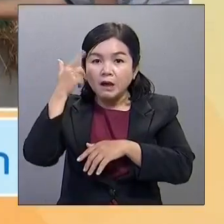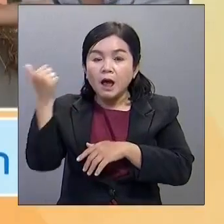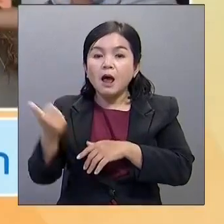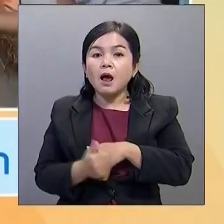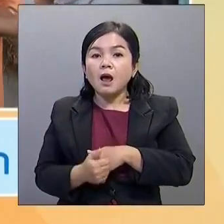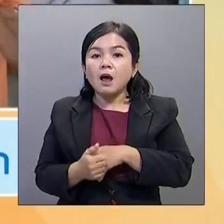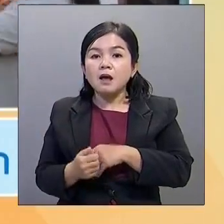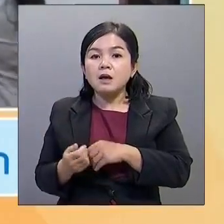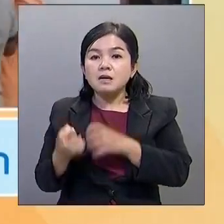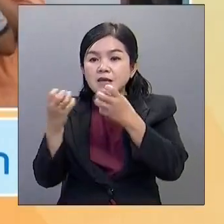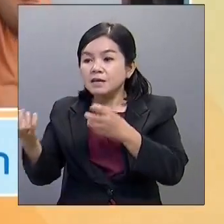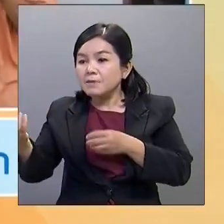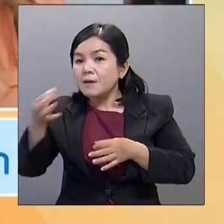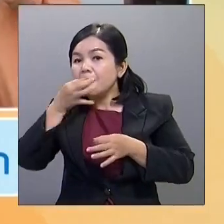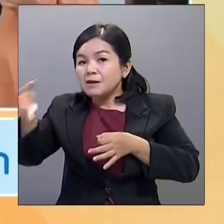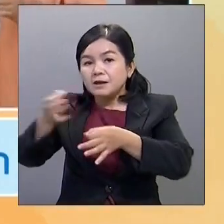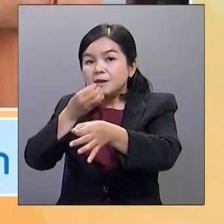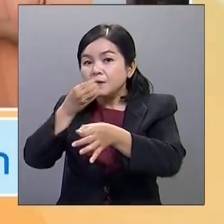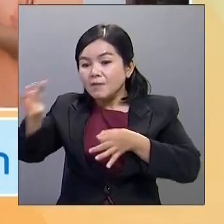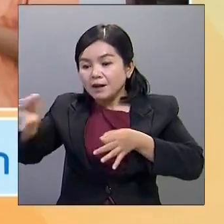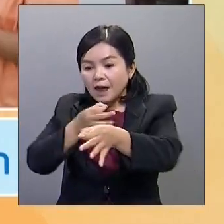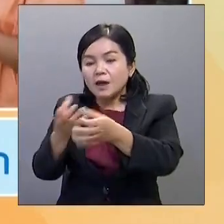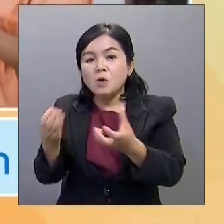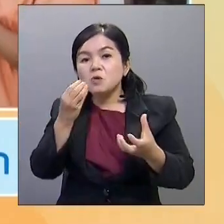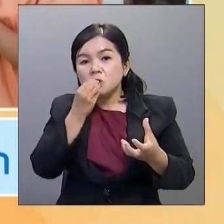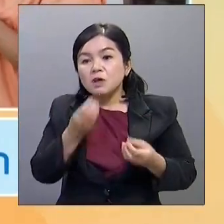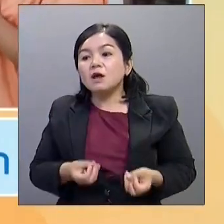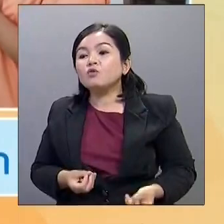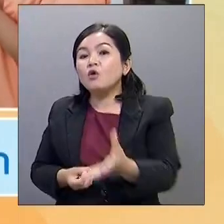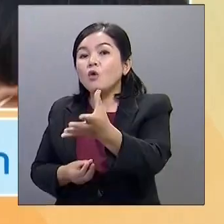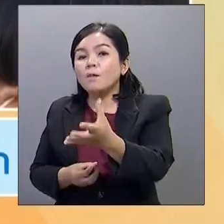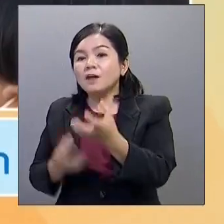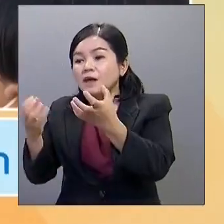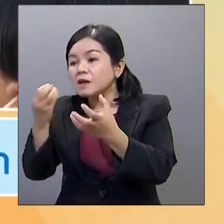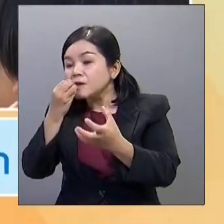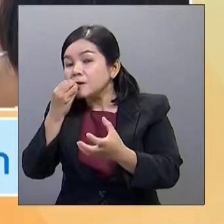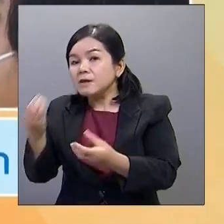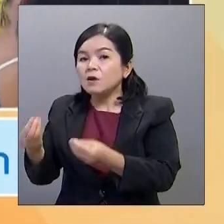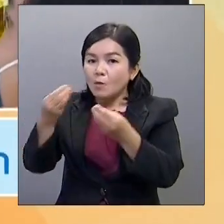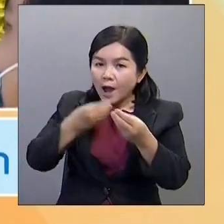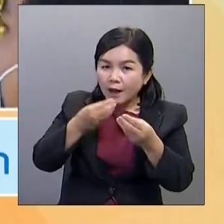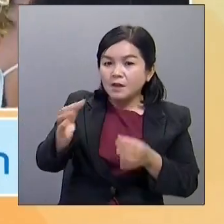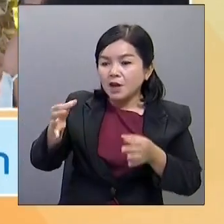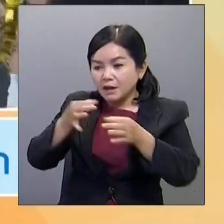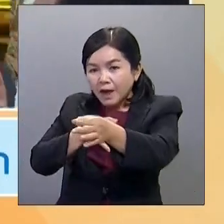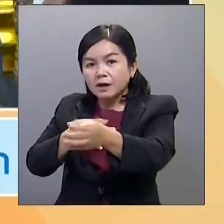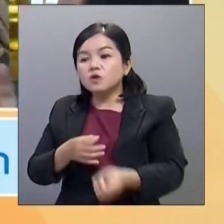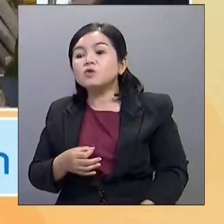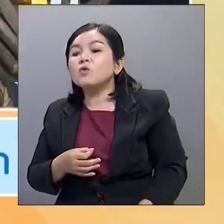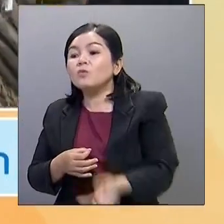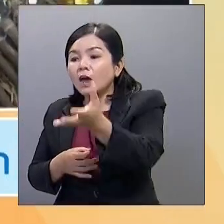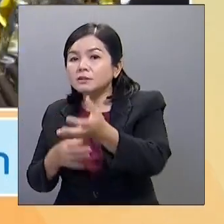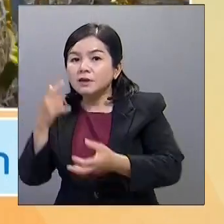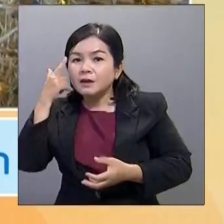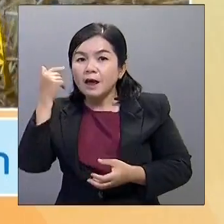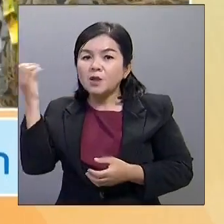าบหินเนี่ยมาแลกมันแลกกับอาหารหรือเศษอาหารที่เราจะโยนมันจะโยนปุ๊บเนี่ยแปลว่ามันต้องการกินข้าวแล้ว อ๋อเหรอ มันฉลาดม